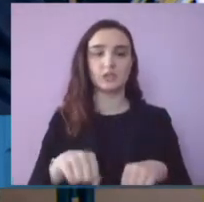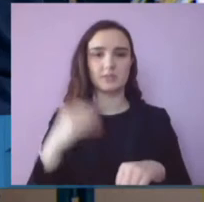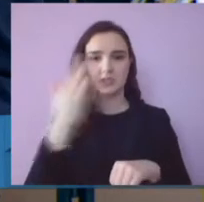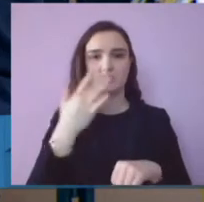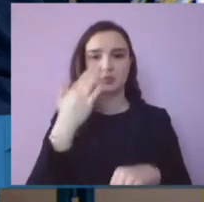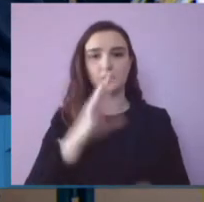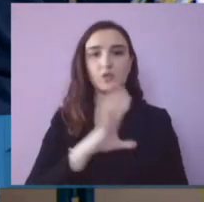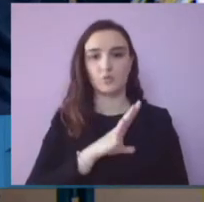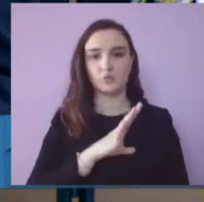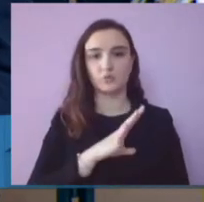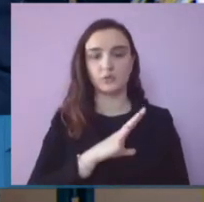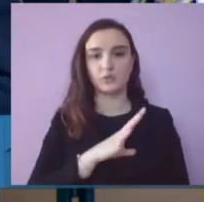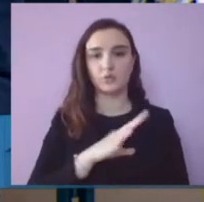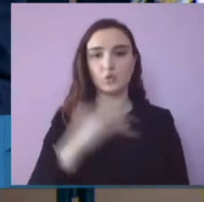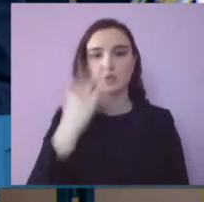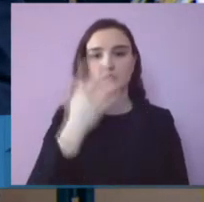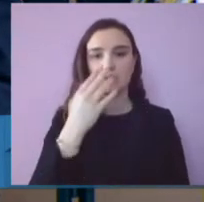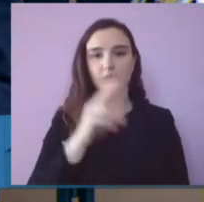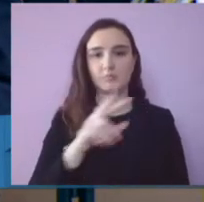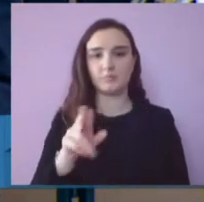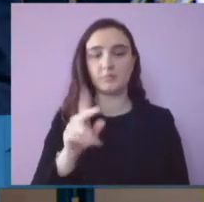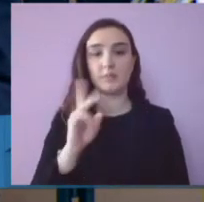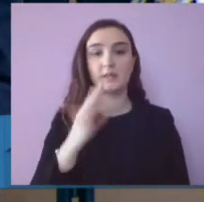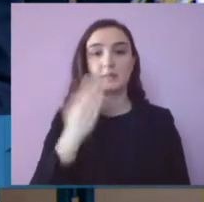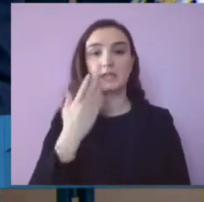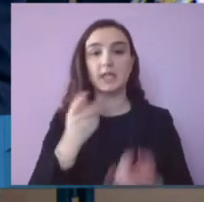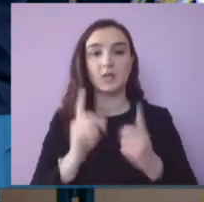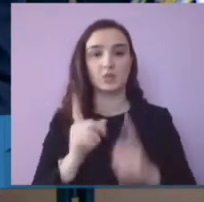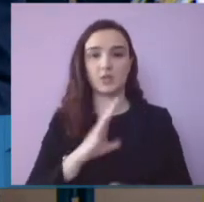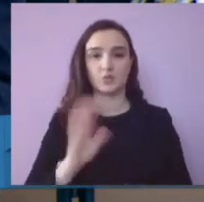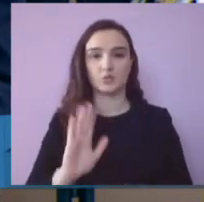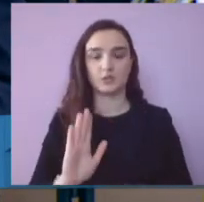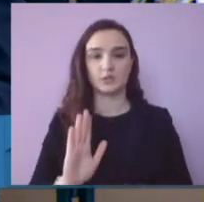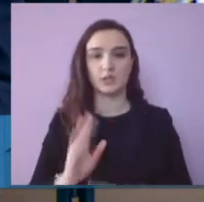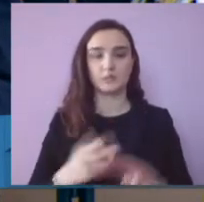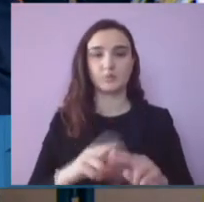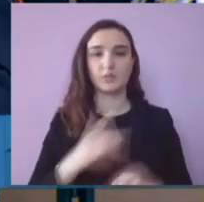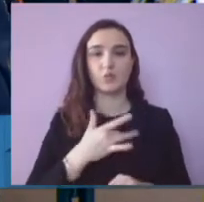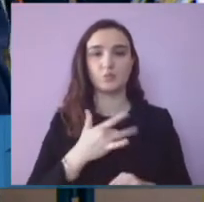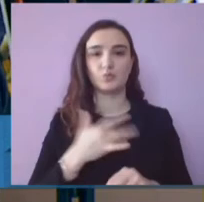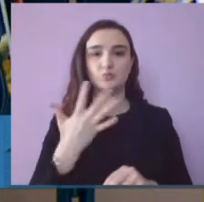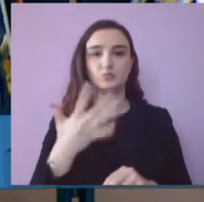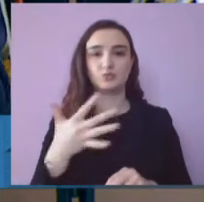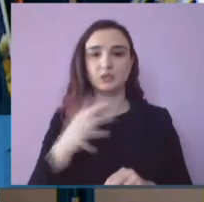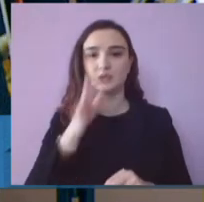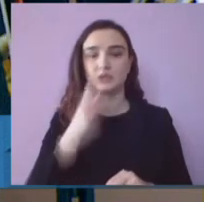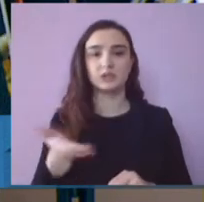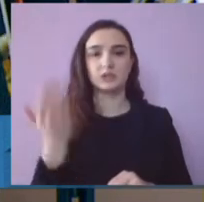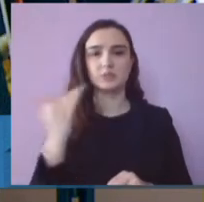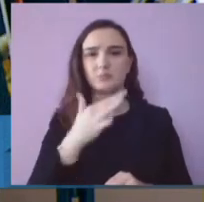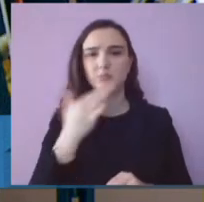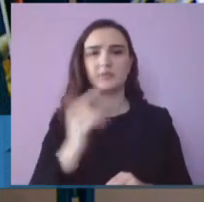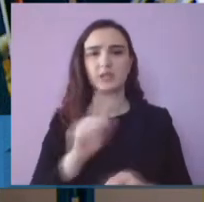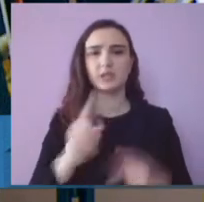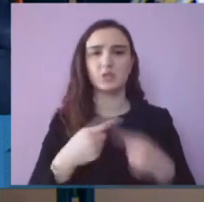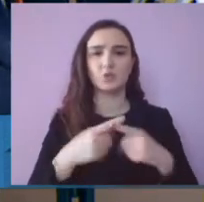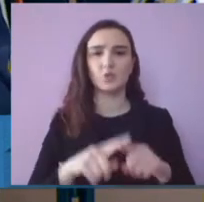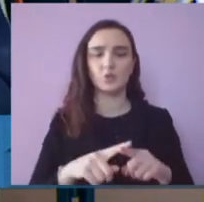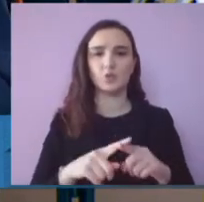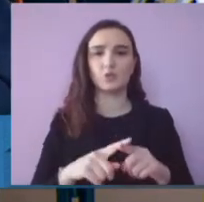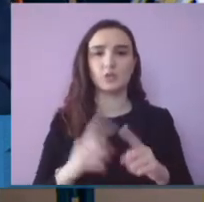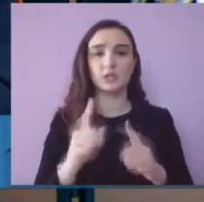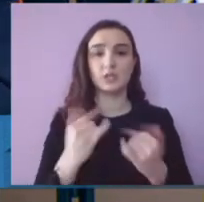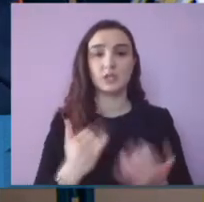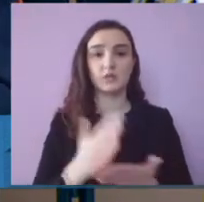ქონოდათ ოცნების ვარიანტით, მაგრამ რეალურად არ ქონდათ, ხო? დაახლოებით 50 წლის წინ ძალიან ბევრი რაღაც ტექნოლოგიური მონაცემი, რომელიც ჩვენ გვაქვს, არ